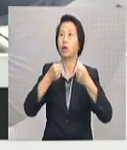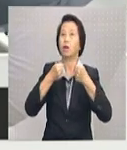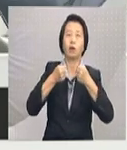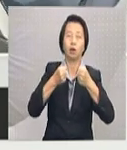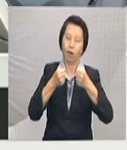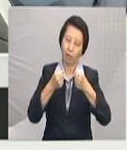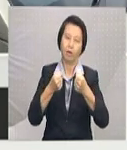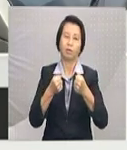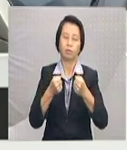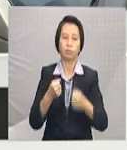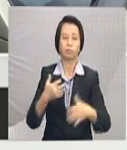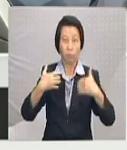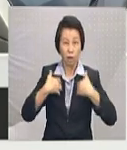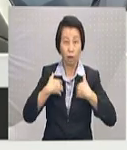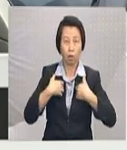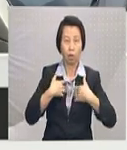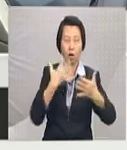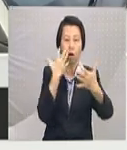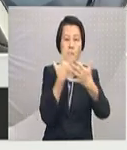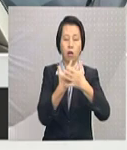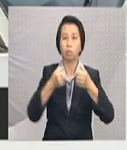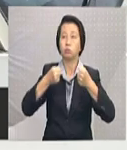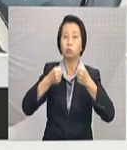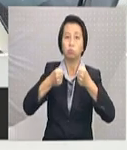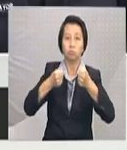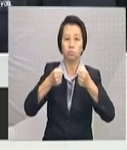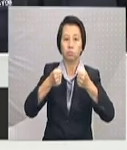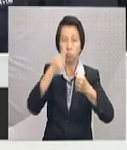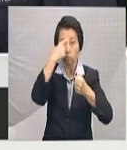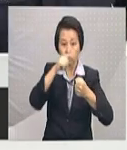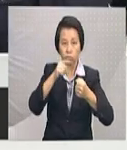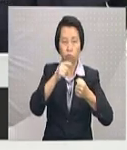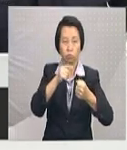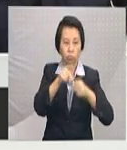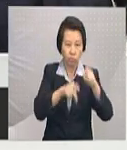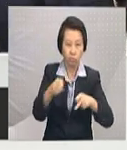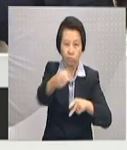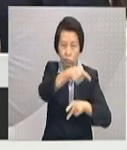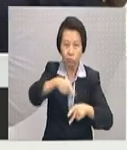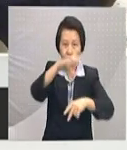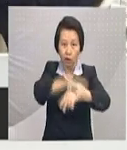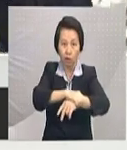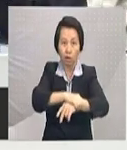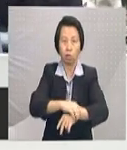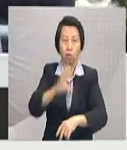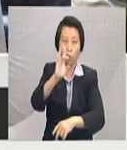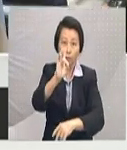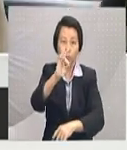Ada kes di mana penjara telah pun dikenakan kepada mereka selama 8